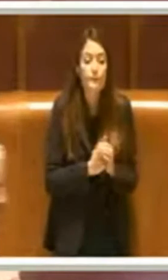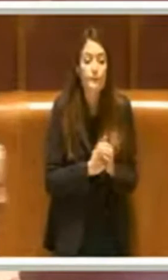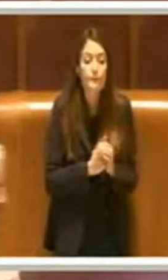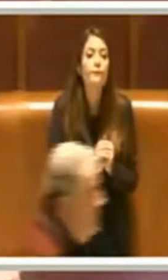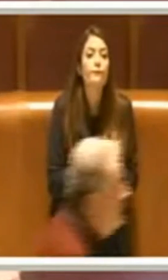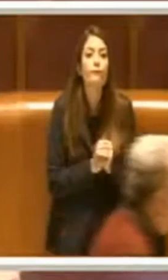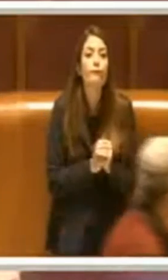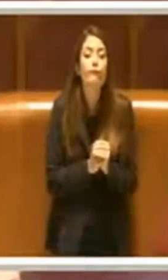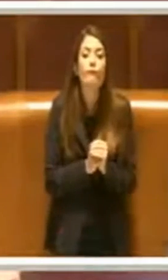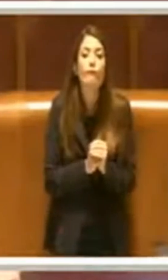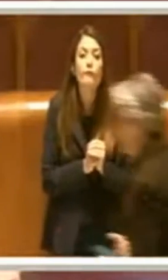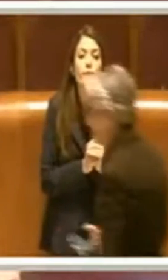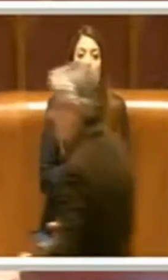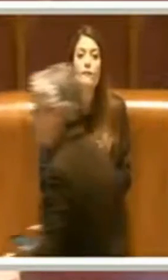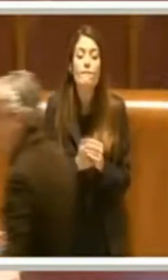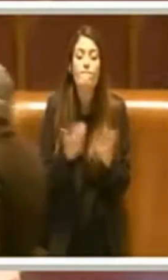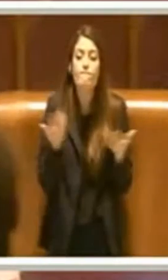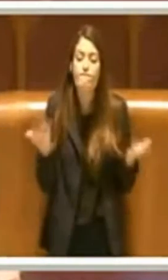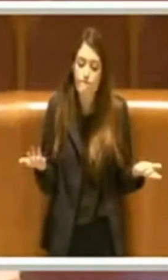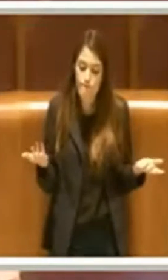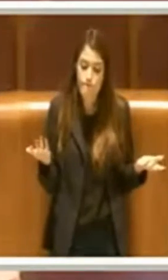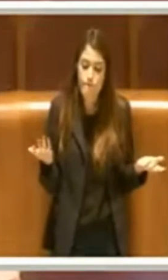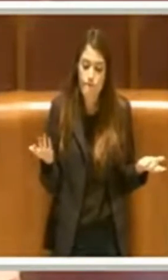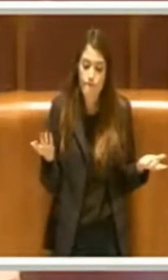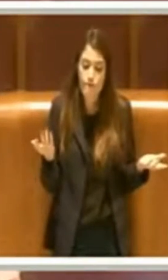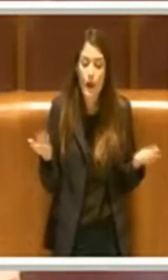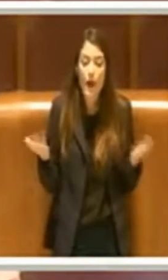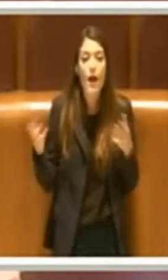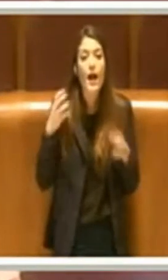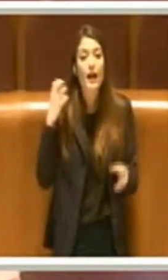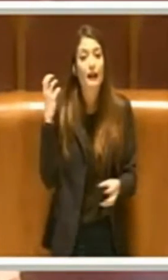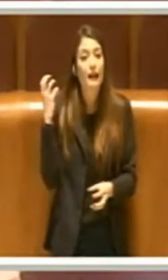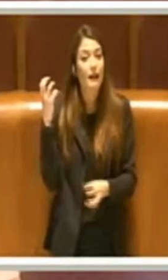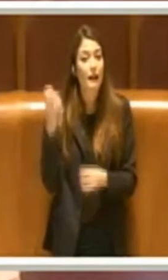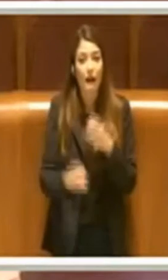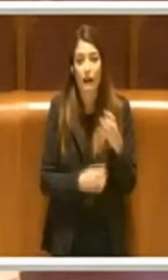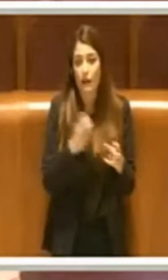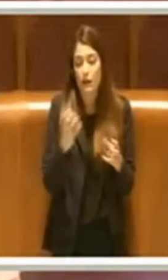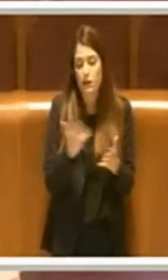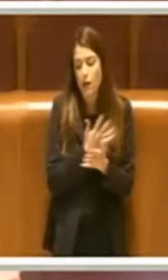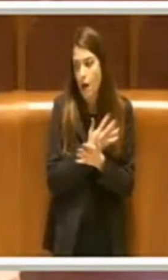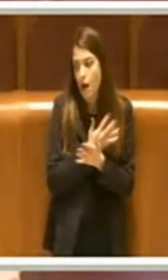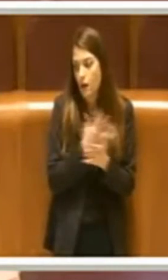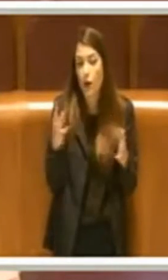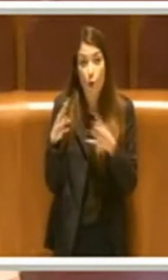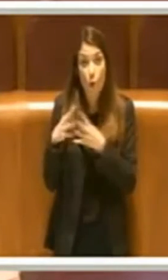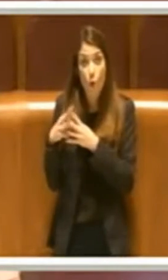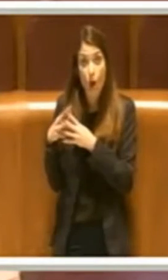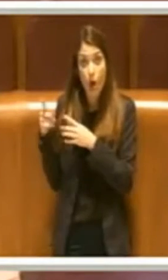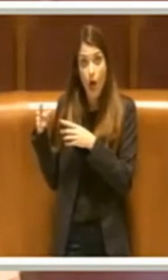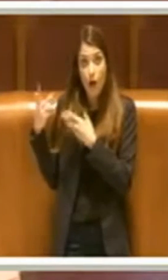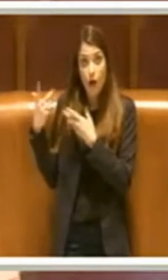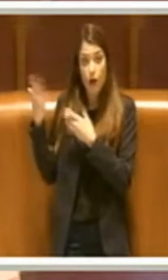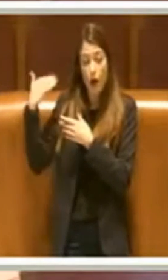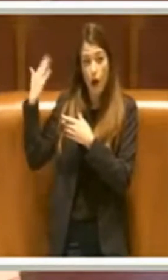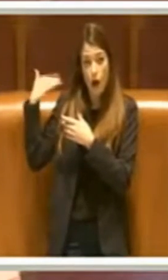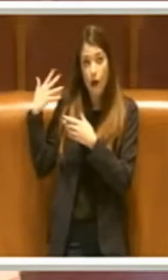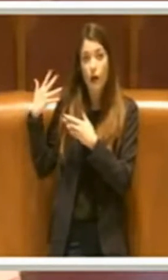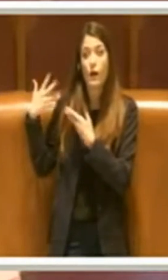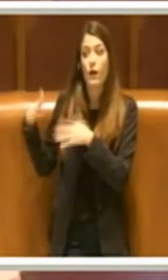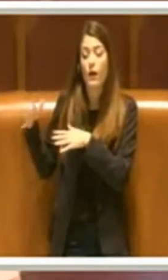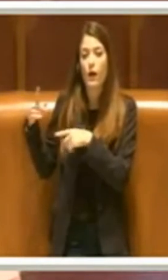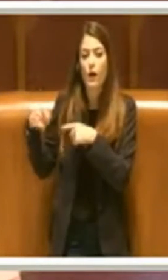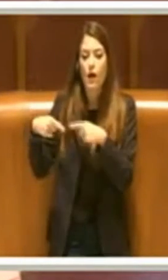Allora, stiamo affrontando la crisi più grande dal dopoguerra. Dall'8 all'11